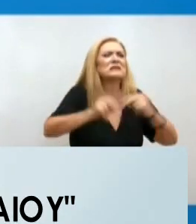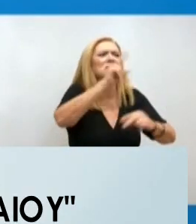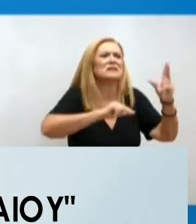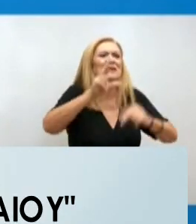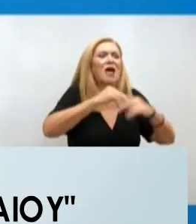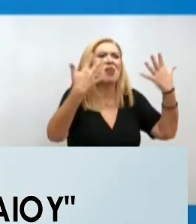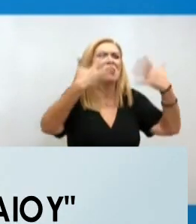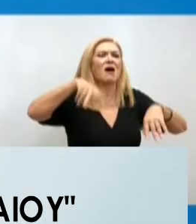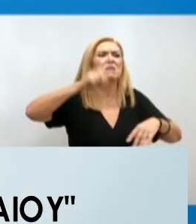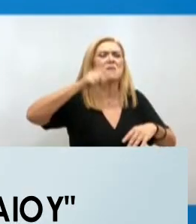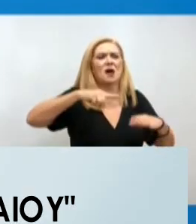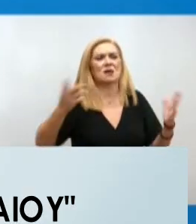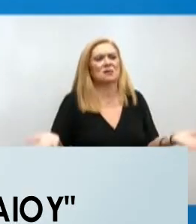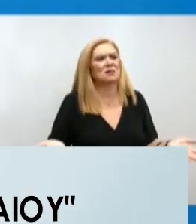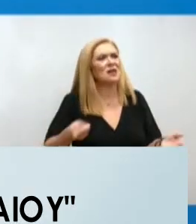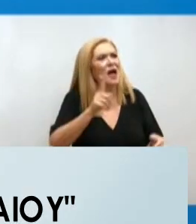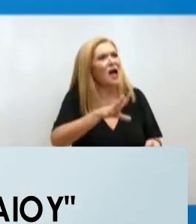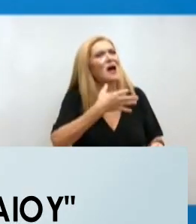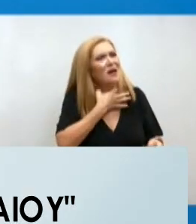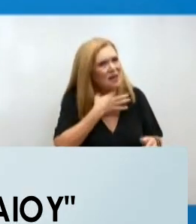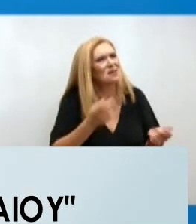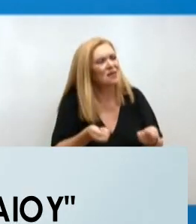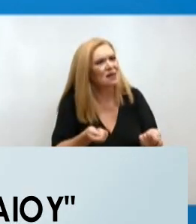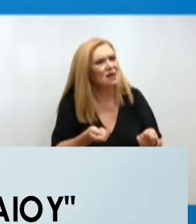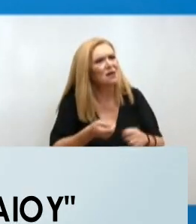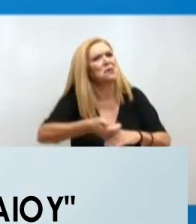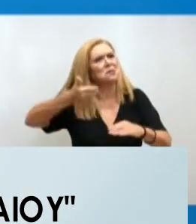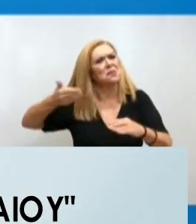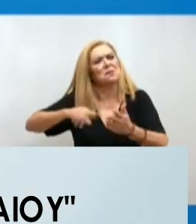μέρες. Χρειαζόταν να γίνει, δεν τα κάλυπταν όλα τα προηγούμενα.